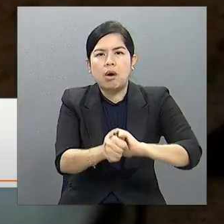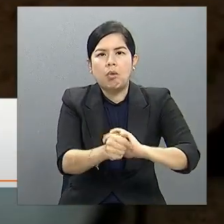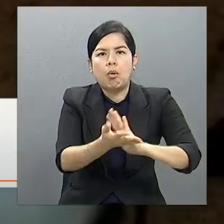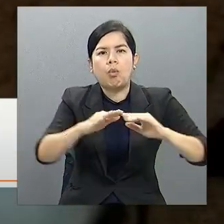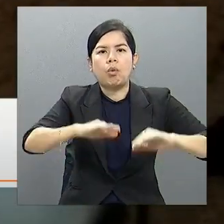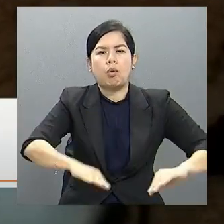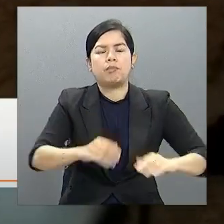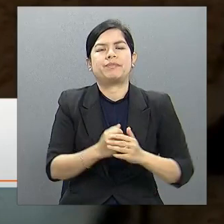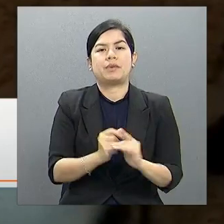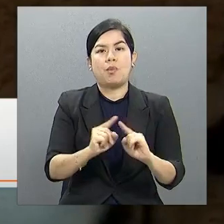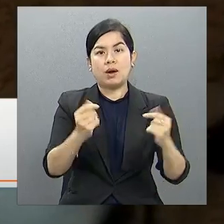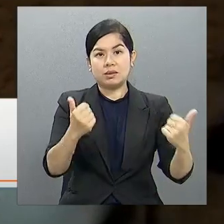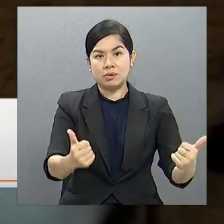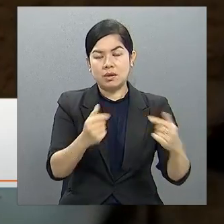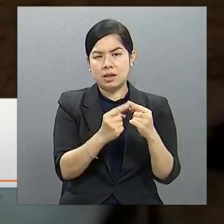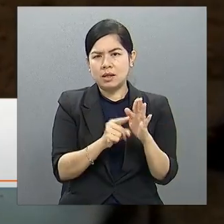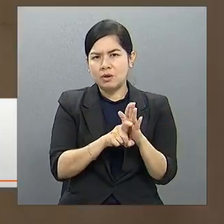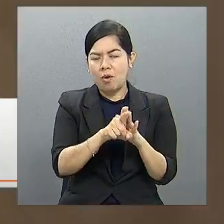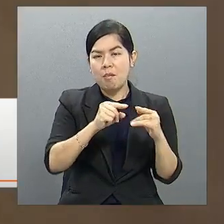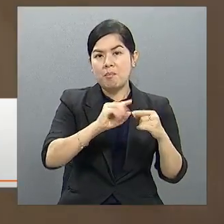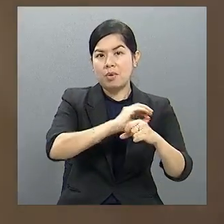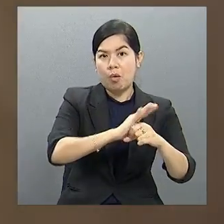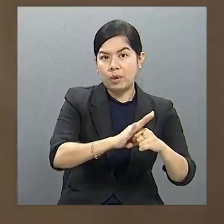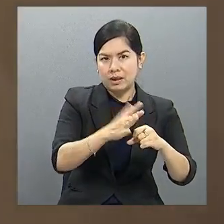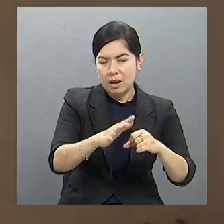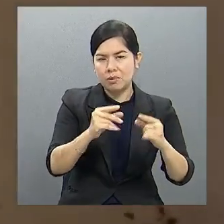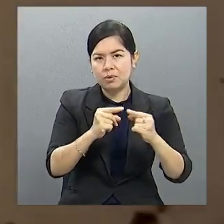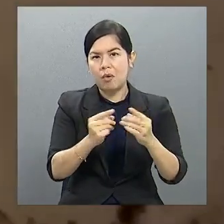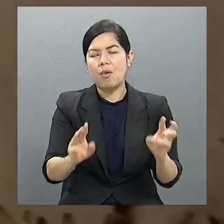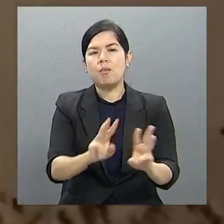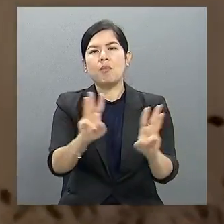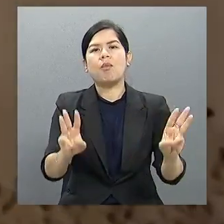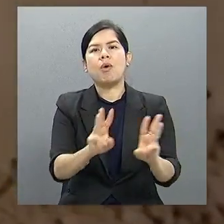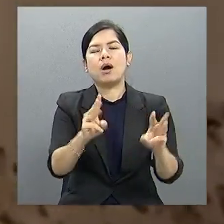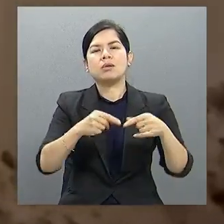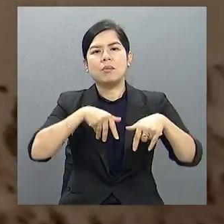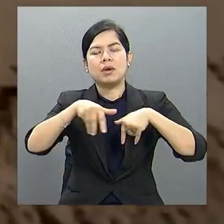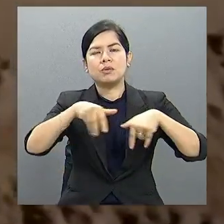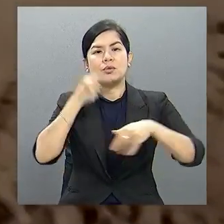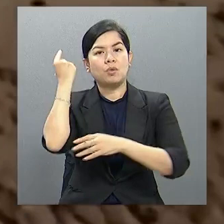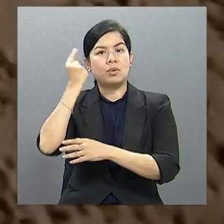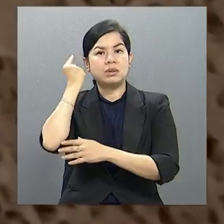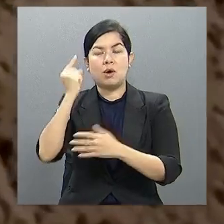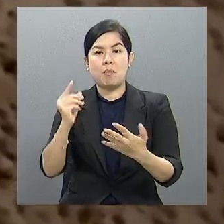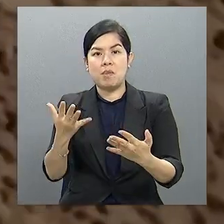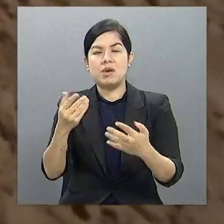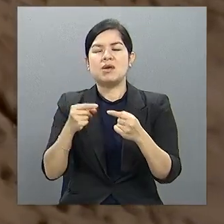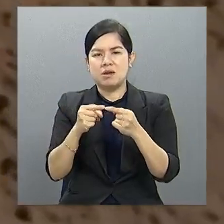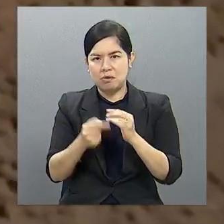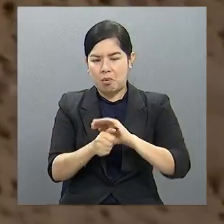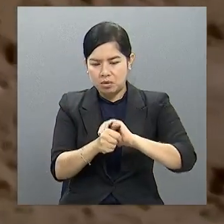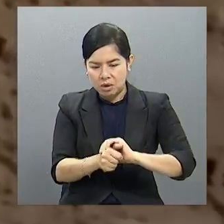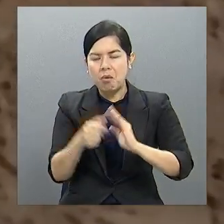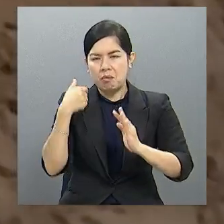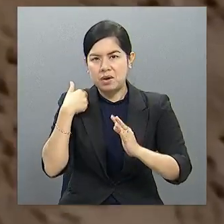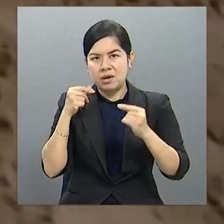างไข่ได้อีกครั้งหนึ่งซึ่งทางกรมทรัพยากรทางทะเลและชายฝั่งก็บอกว่าปีนี้ถือว่าเป็นปีที่ประสบความสำเร็จมากที่สุดในรอบ